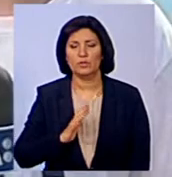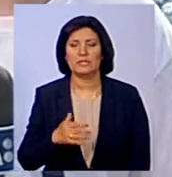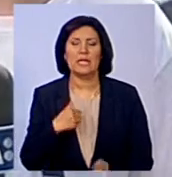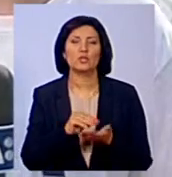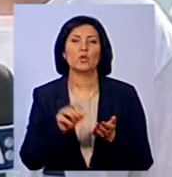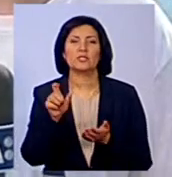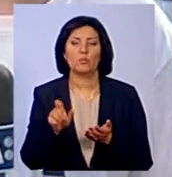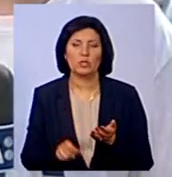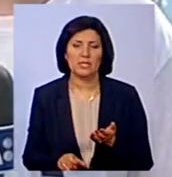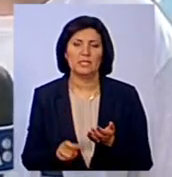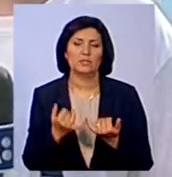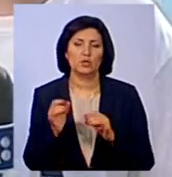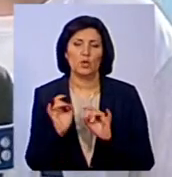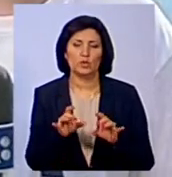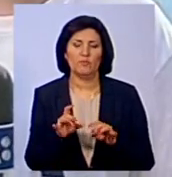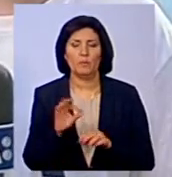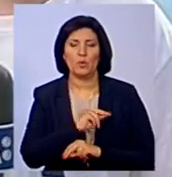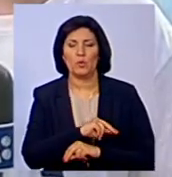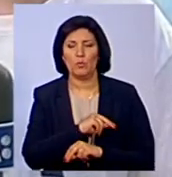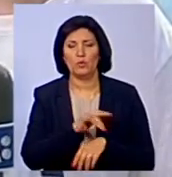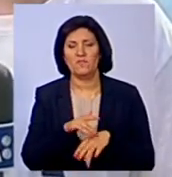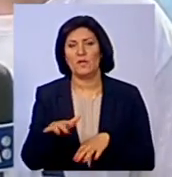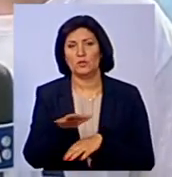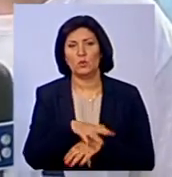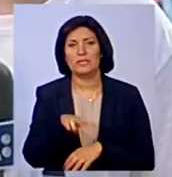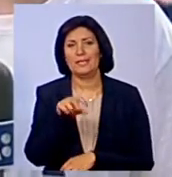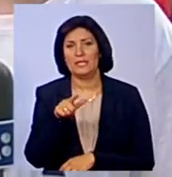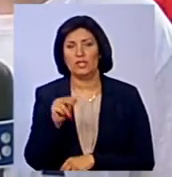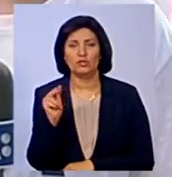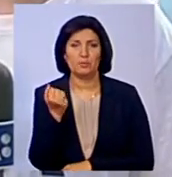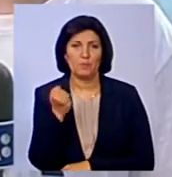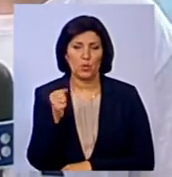кореспондент Сергій Гільді щойно розповів про роботу фан-зони Ліги чемпіонів у середмісті Києва.